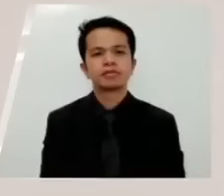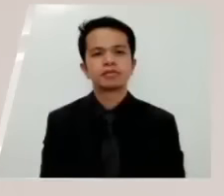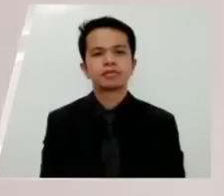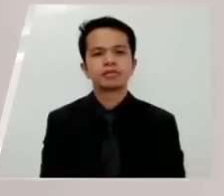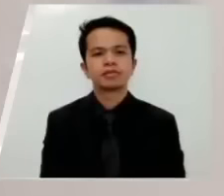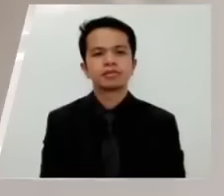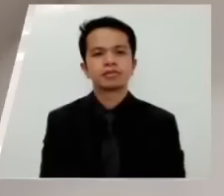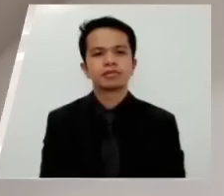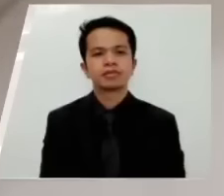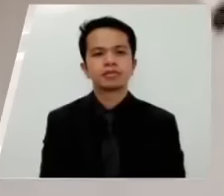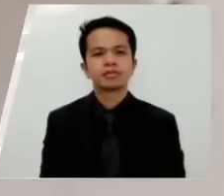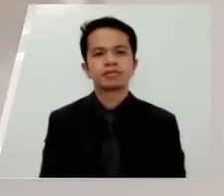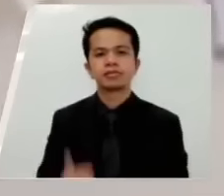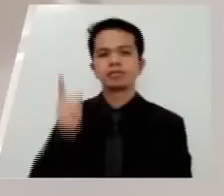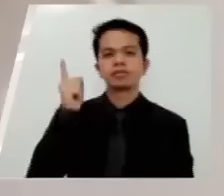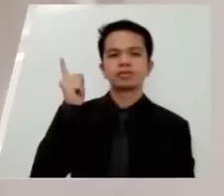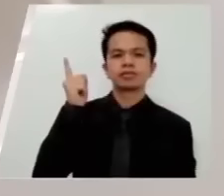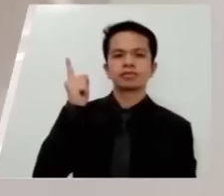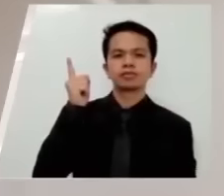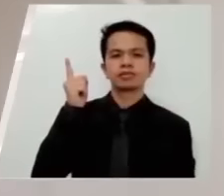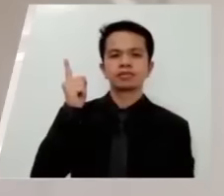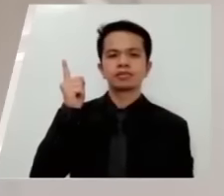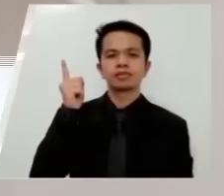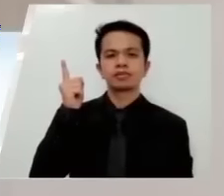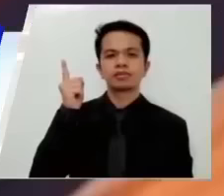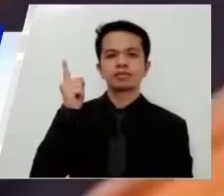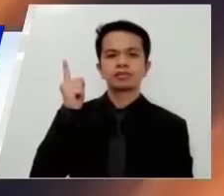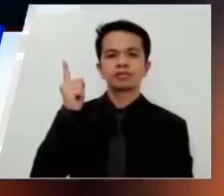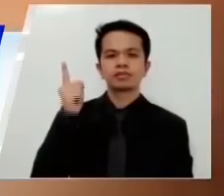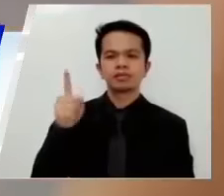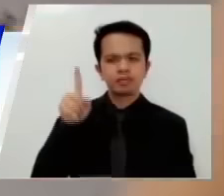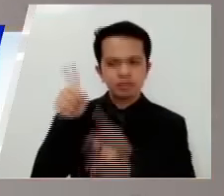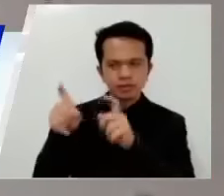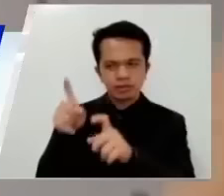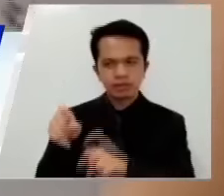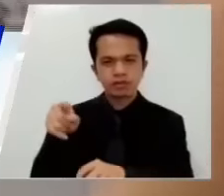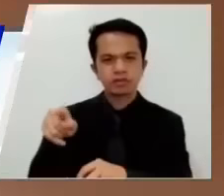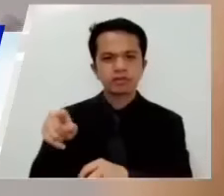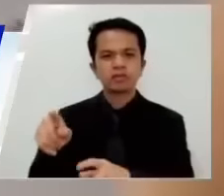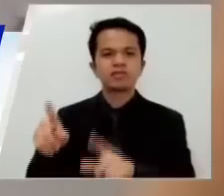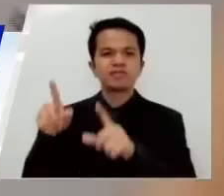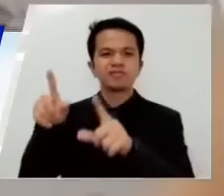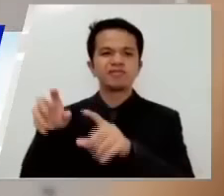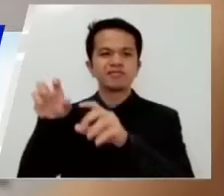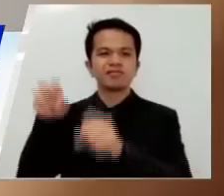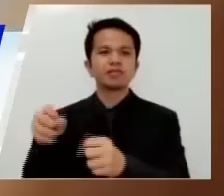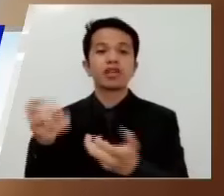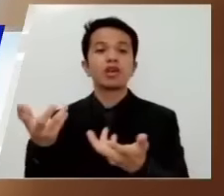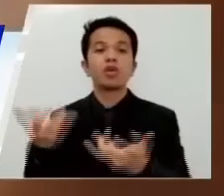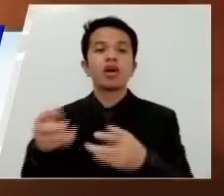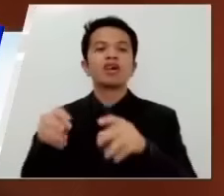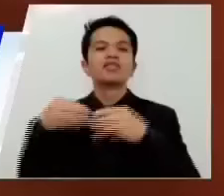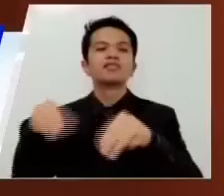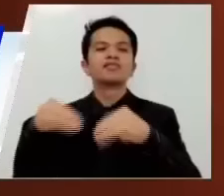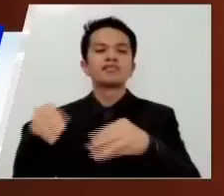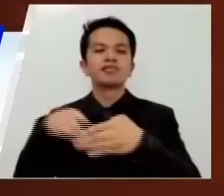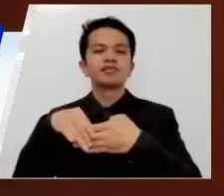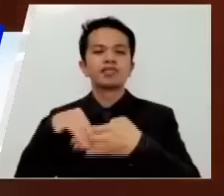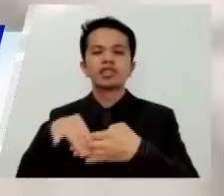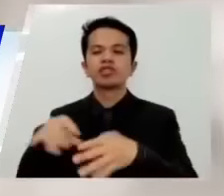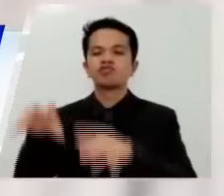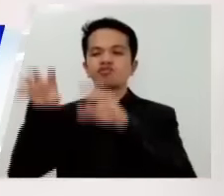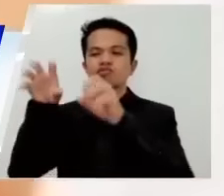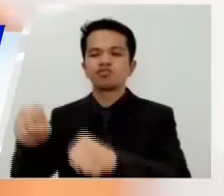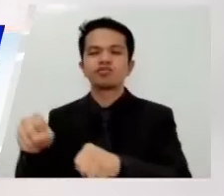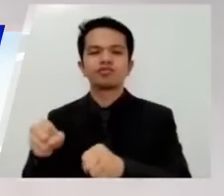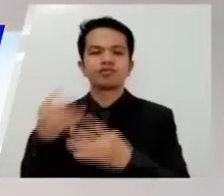Ito, magaling ka niyo ba? 110 yan, lalaki. Sa meat shop na ito sa Marikina, inaresto ng mga pulis ang 19-anyos na